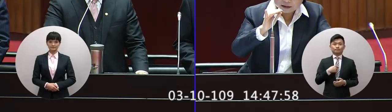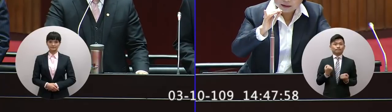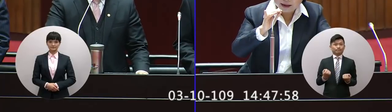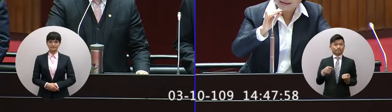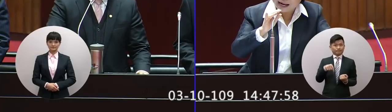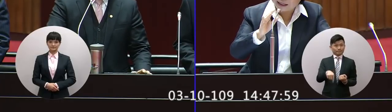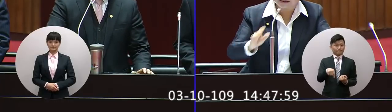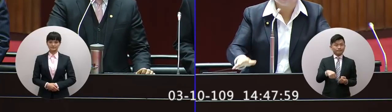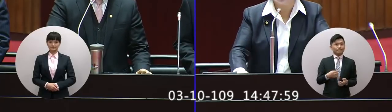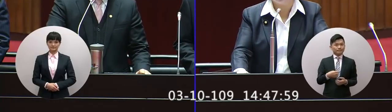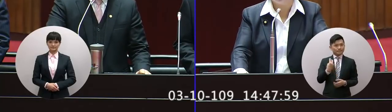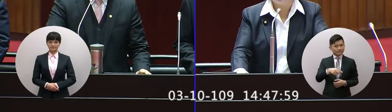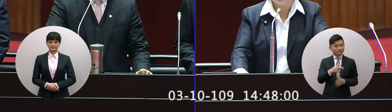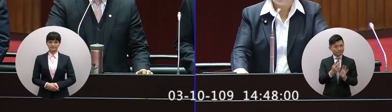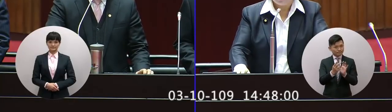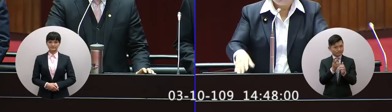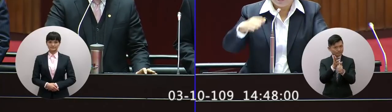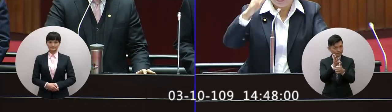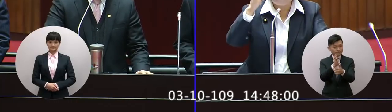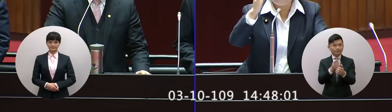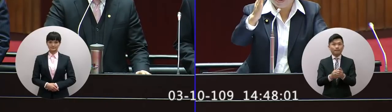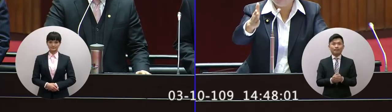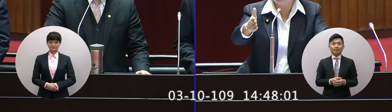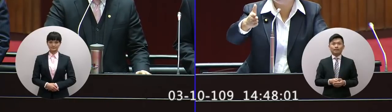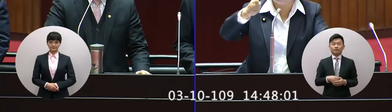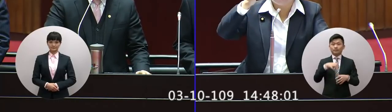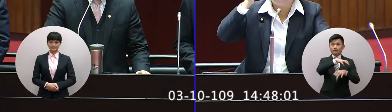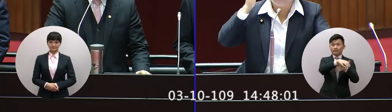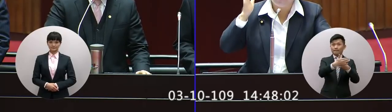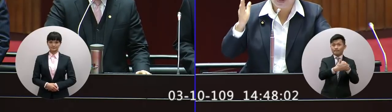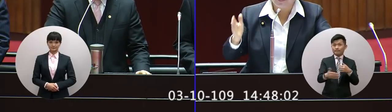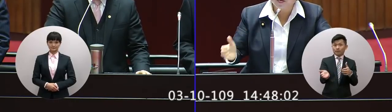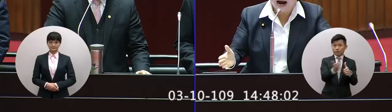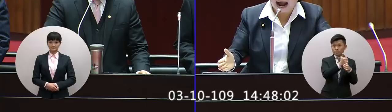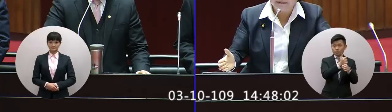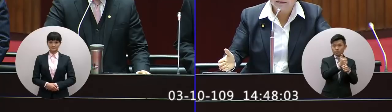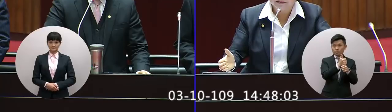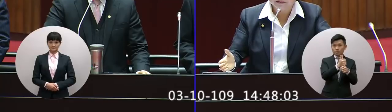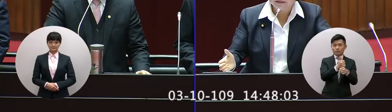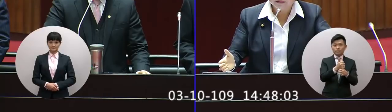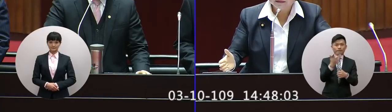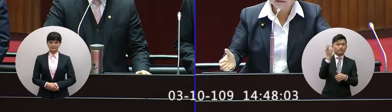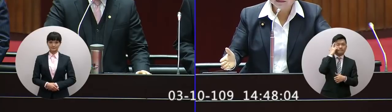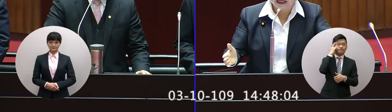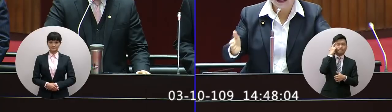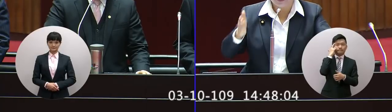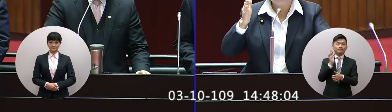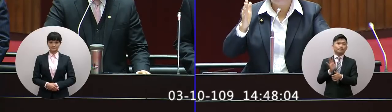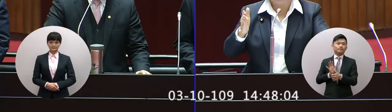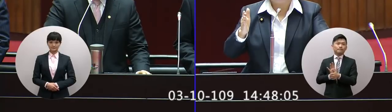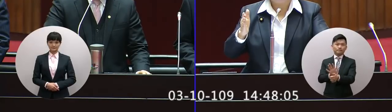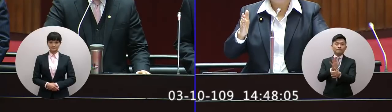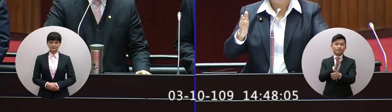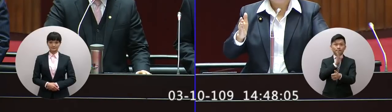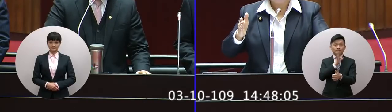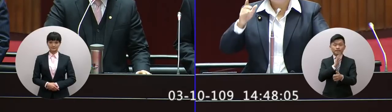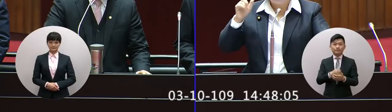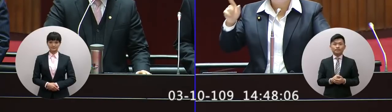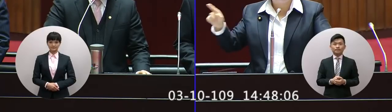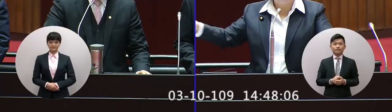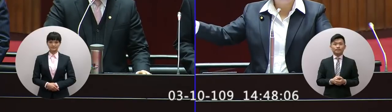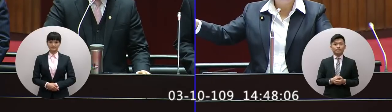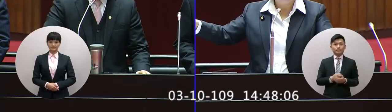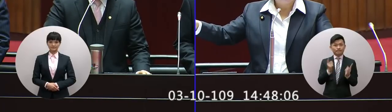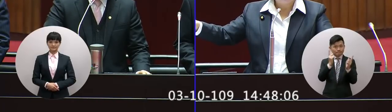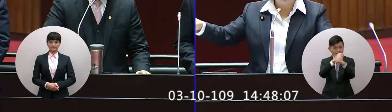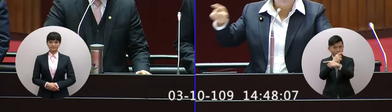这边要再一次的说，环保署的一位护航等于是